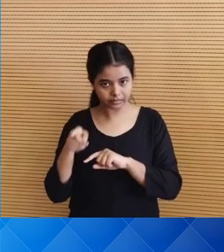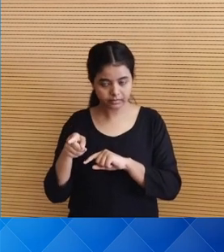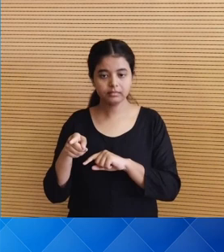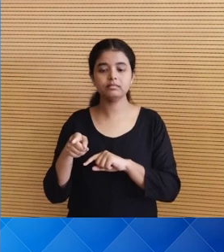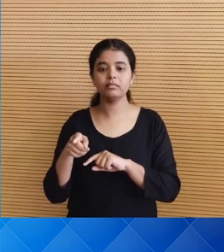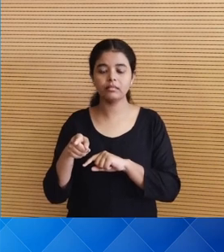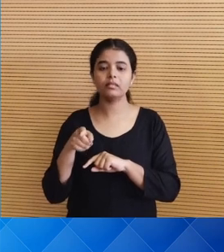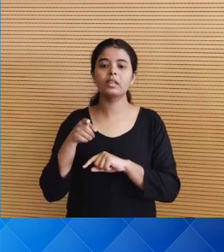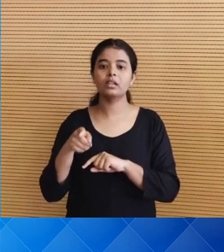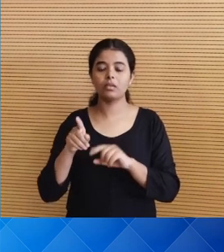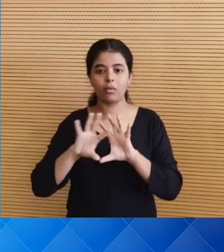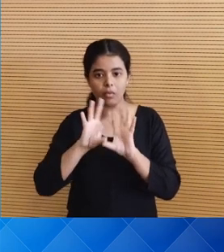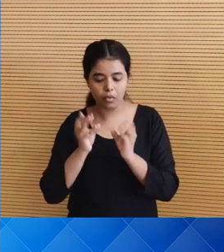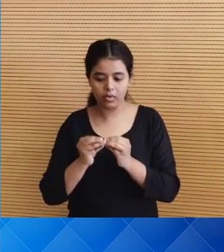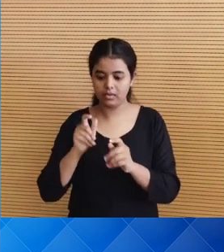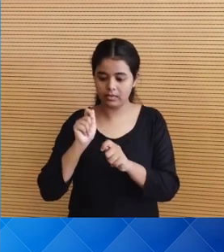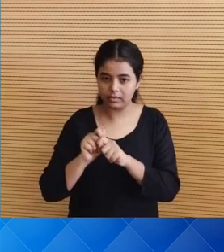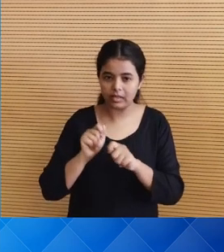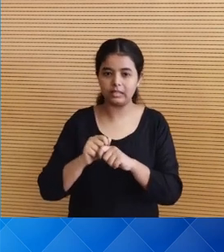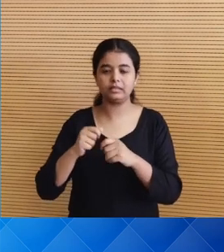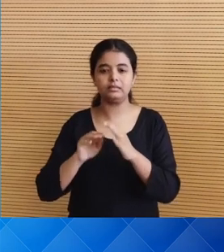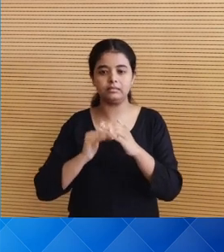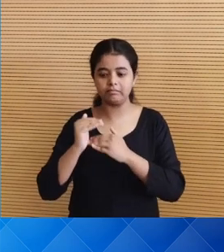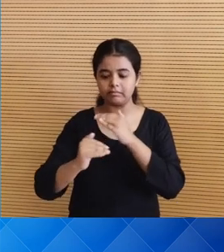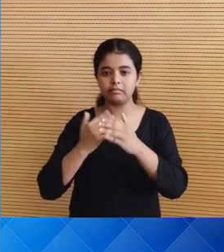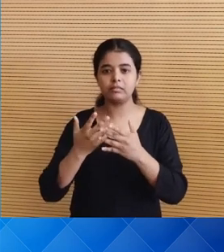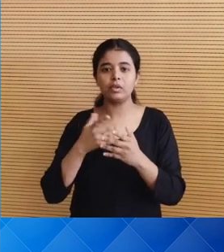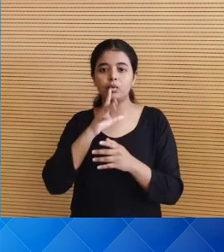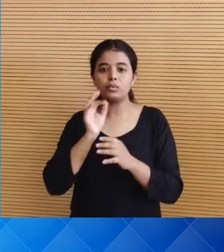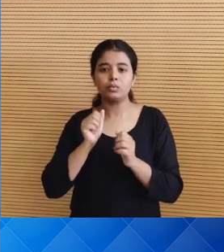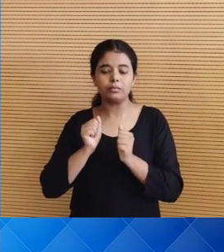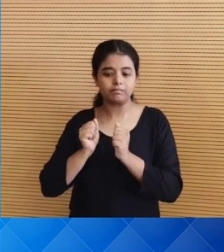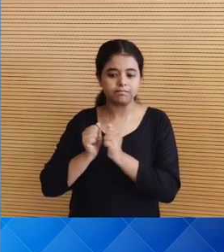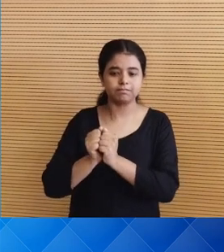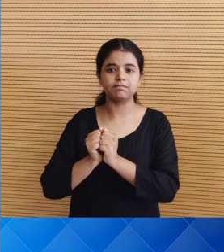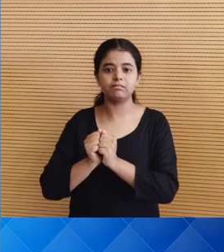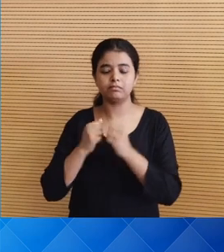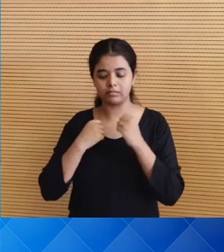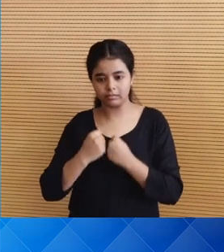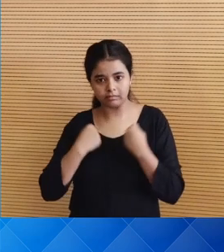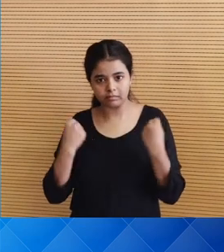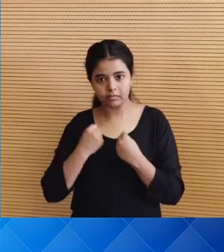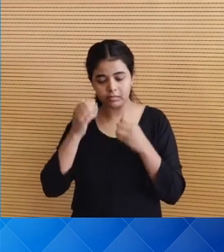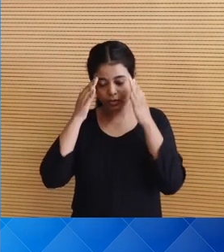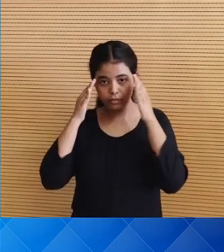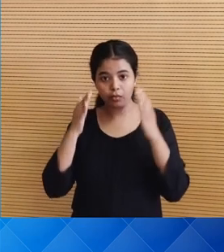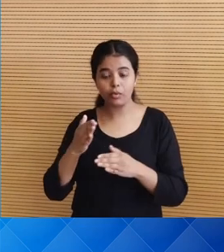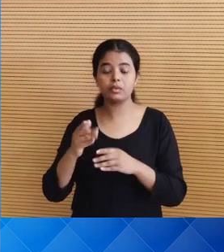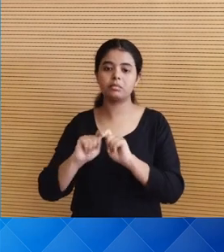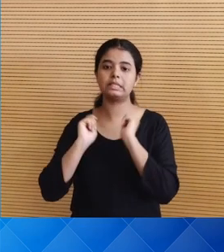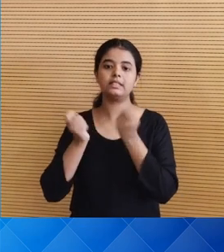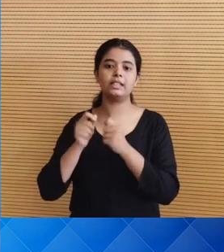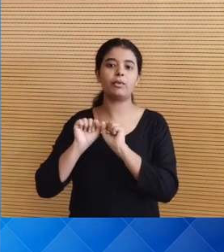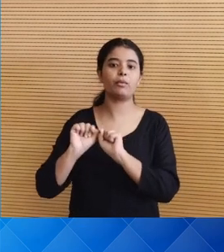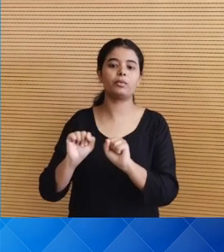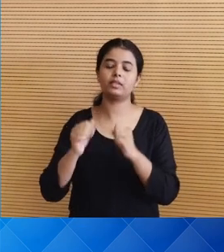मेकिंग में डेवलपमेंट में क्लोज एसोसिएशन इन्वॉल्वमेंट और एंगेजमेंट रहा है इनका और इनकी टीम का. एक टीम को साथ लेके